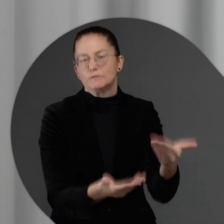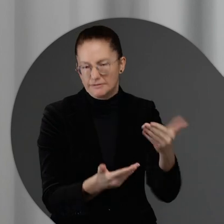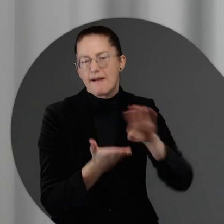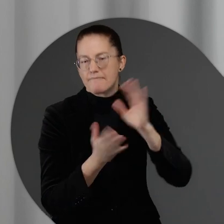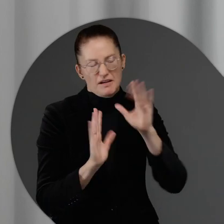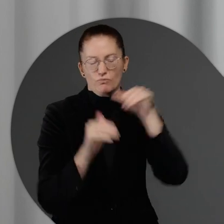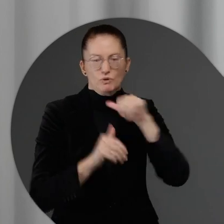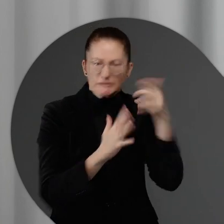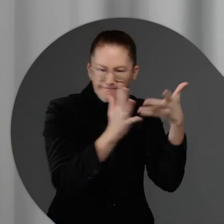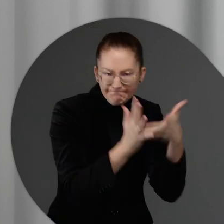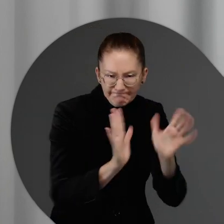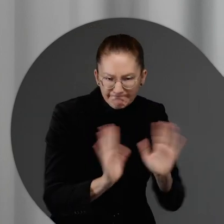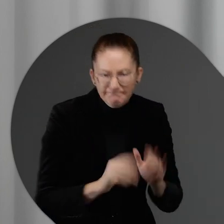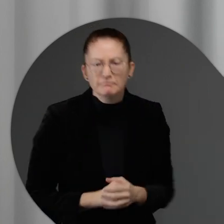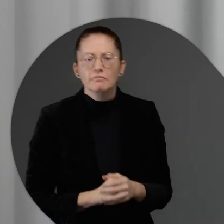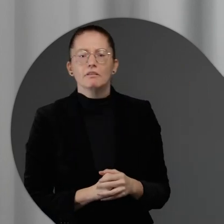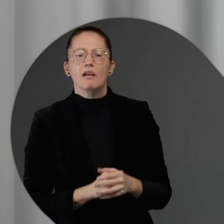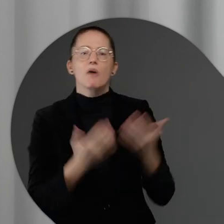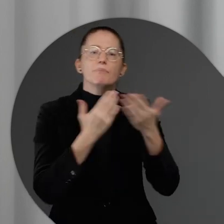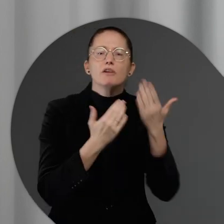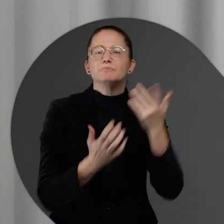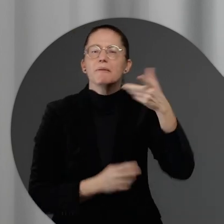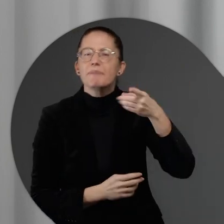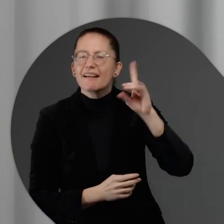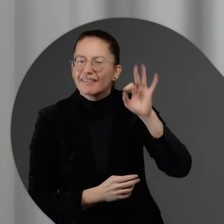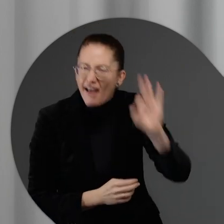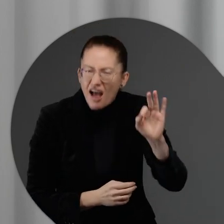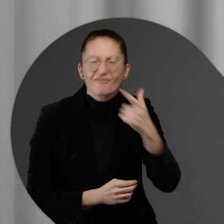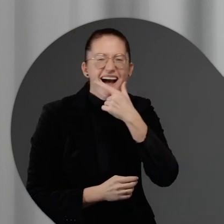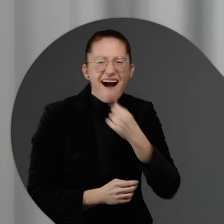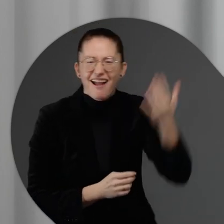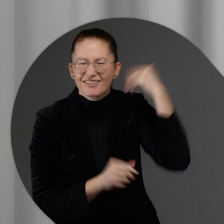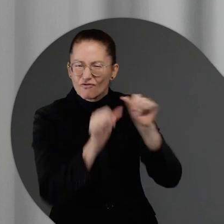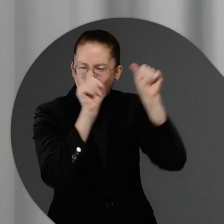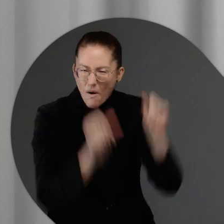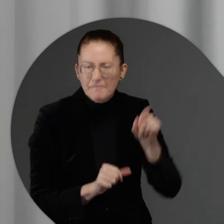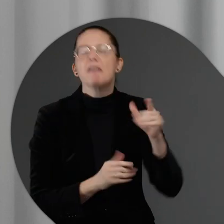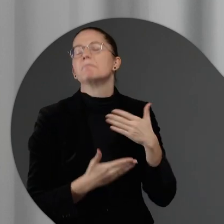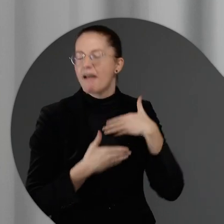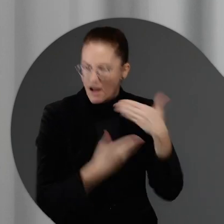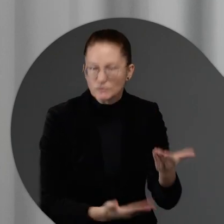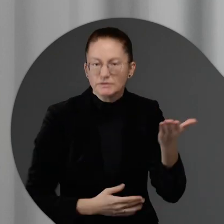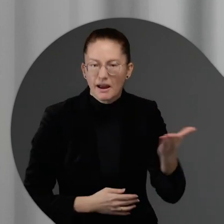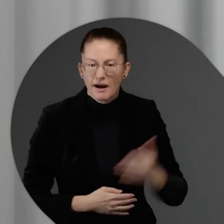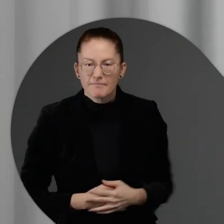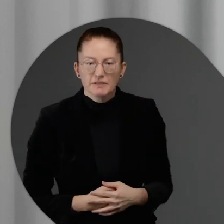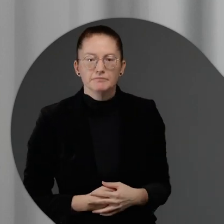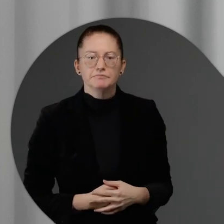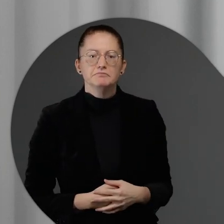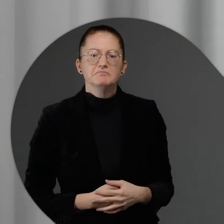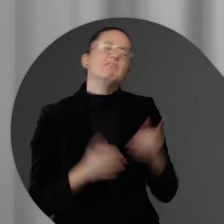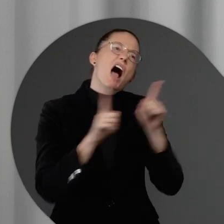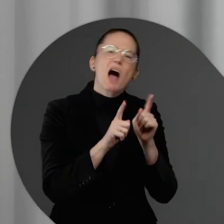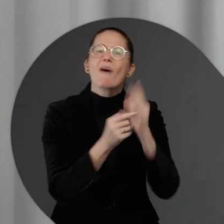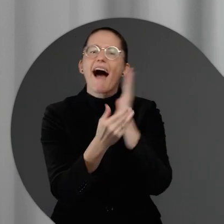beispielsweise Büroanwendungsformate, die sehr alt sind, also PDFs beispielsweise wäre das. Oder auch